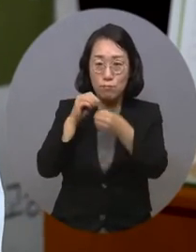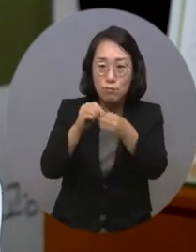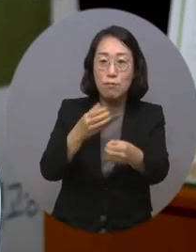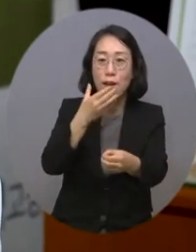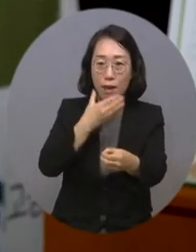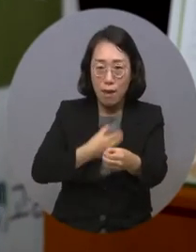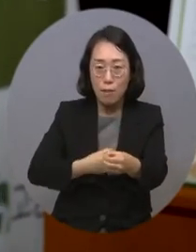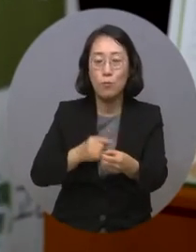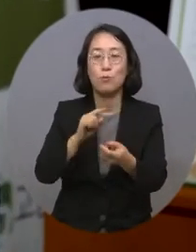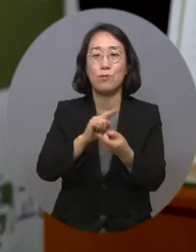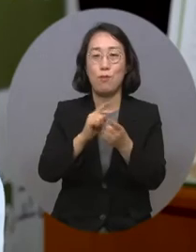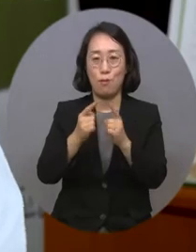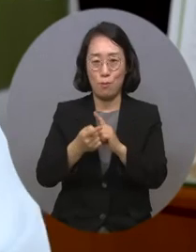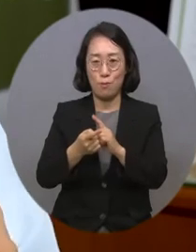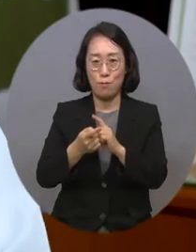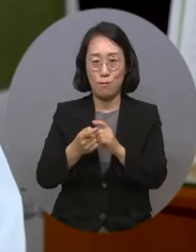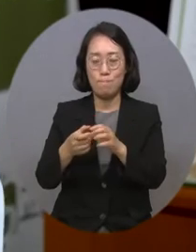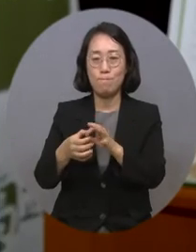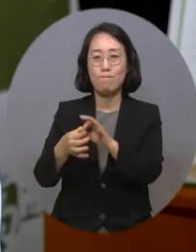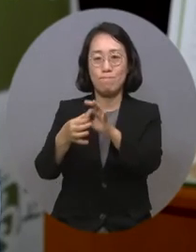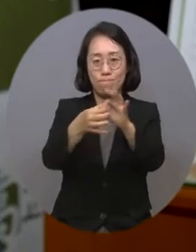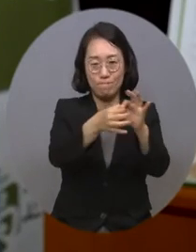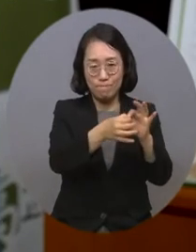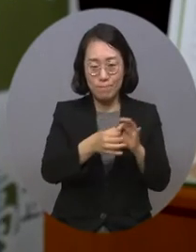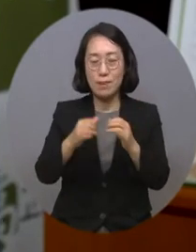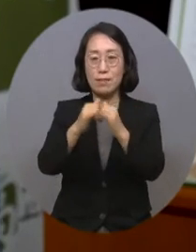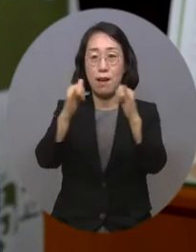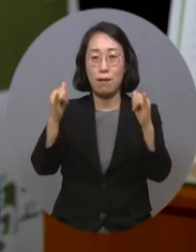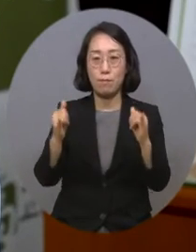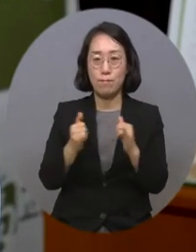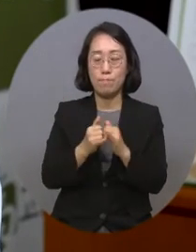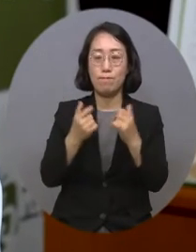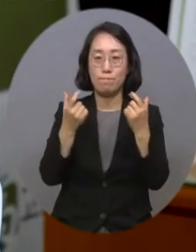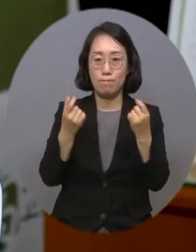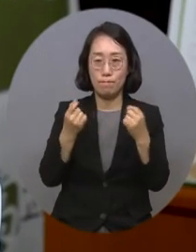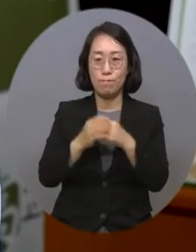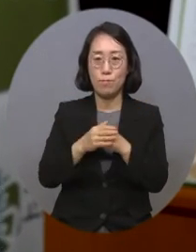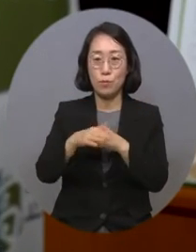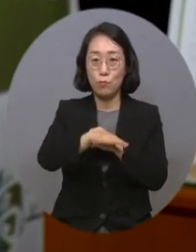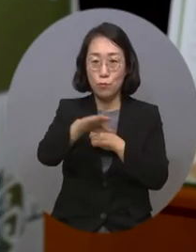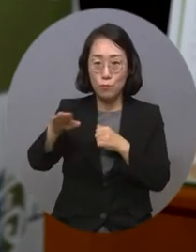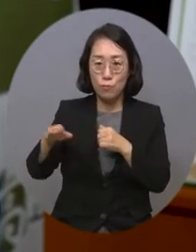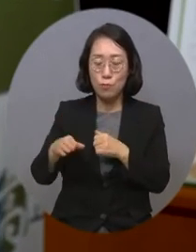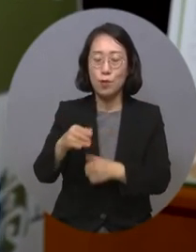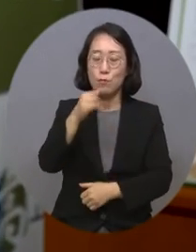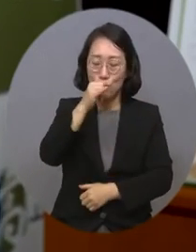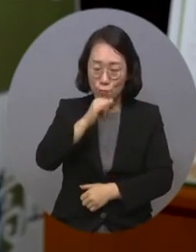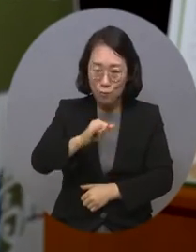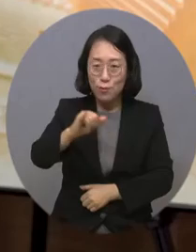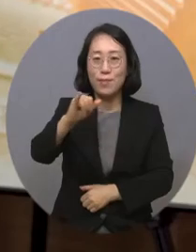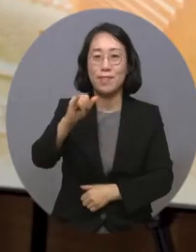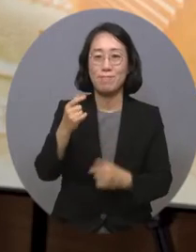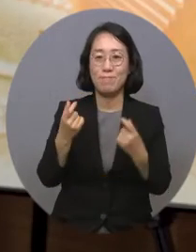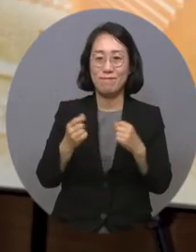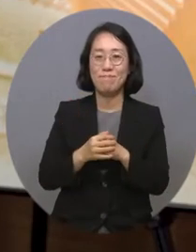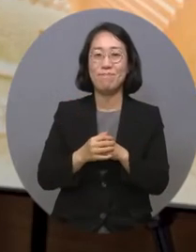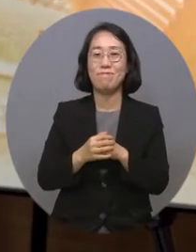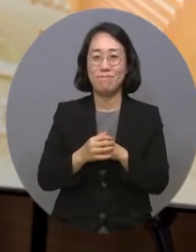좋은 그런 공동체 사회의 그런 뜻이 아닌가. 우리 국민들 정말 훌륭하시다고 생각을 합니다.